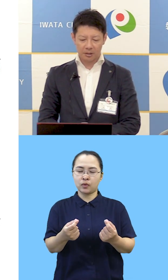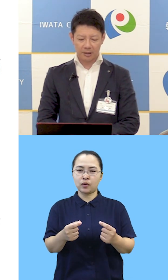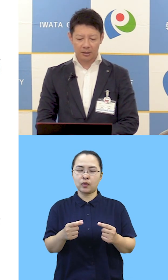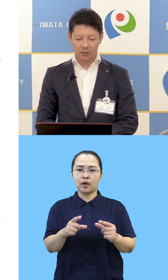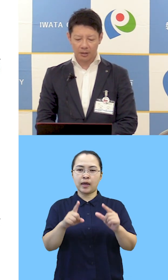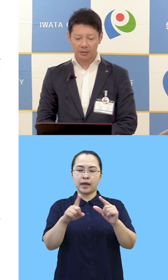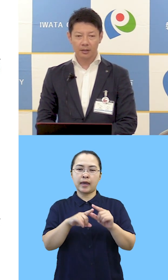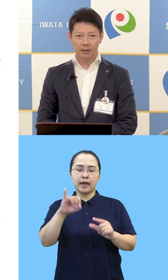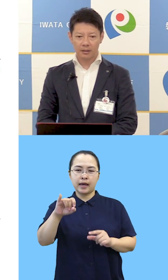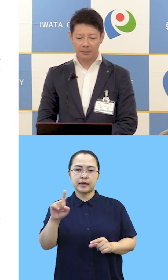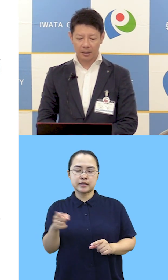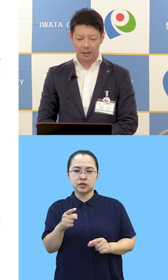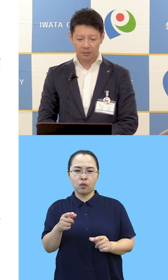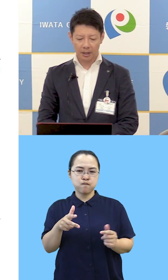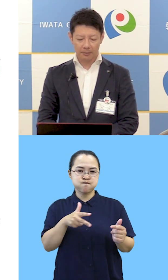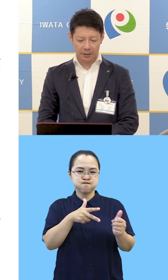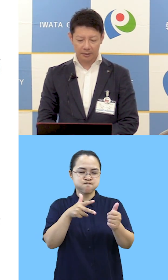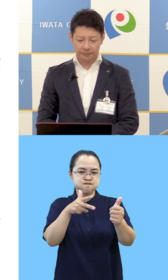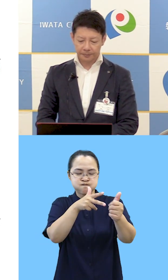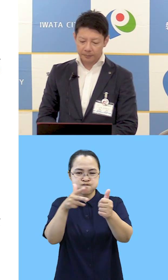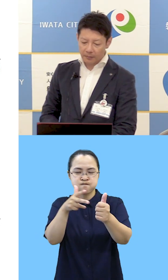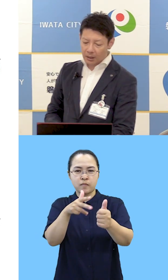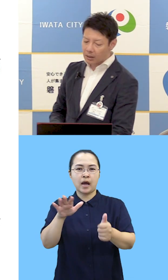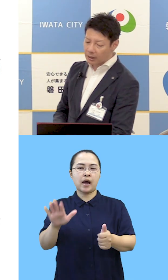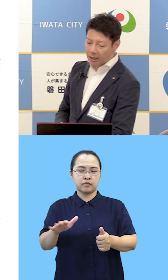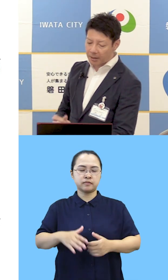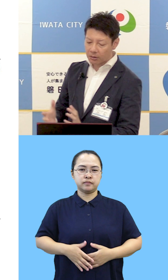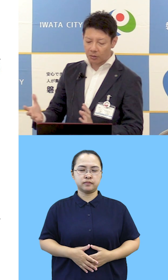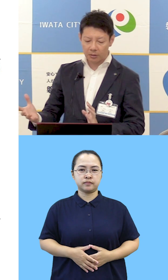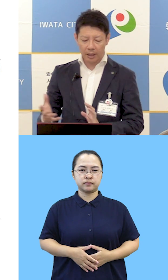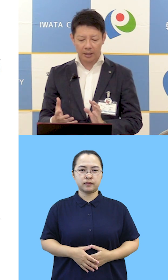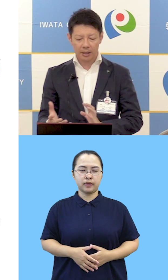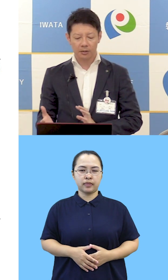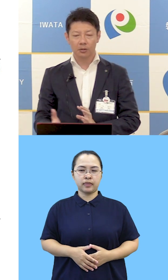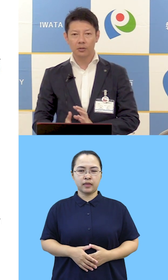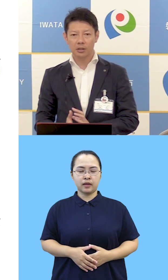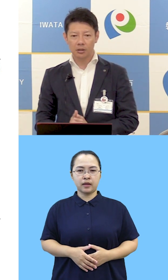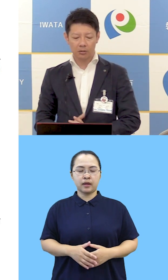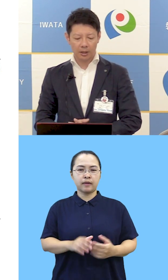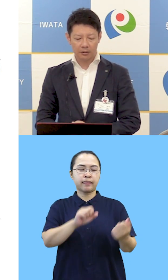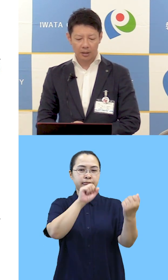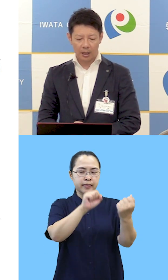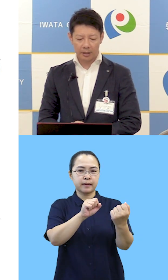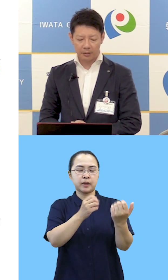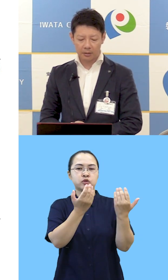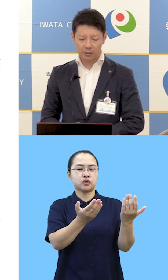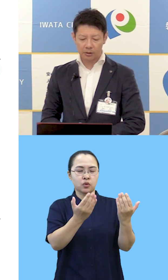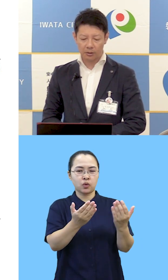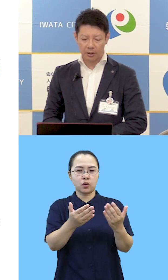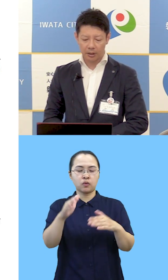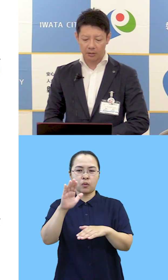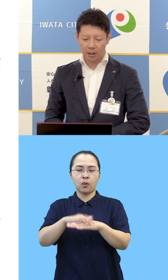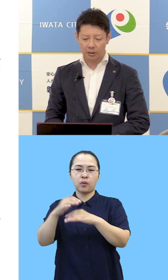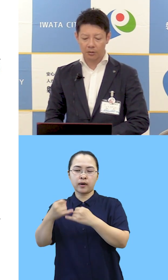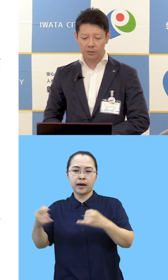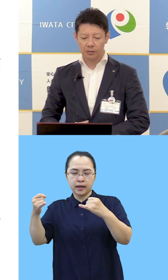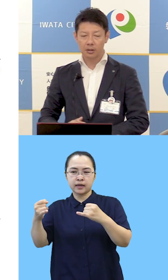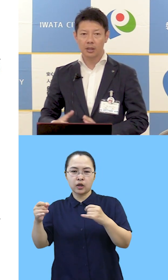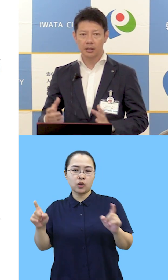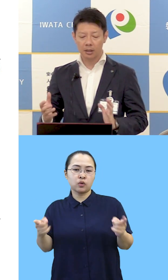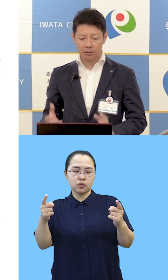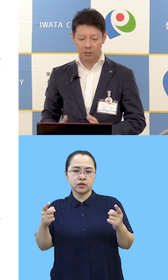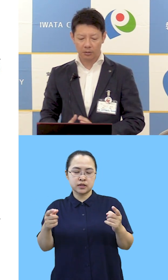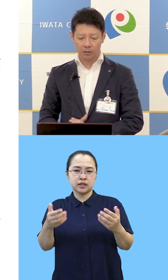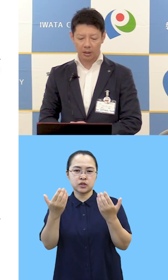自動追尾機能がついているカメラでございます。対面とオンライン配信を同時に行うハイフレックス事業ができる環境を